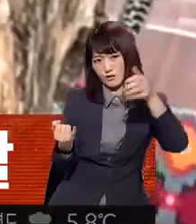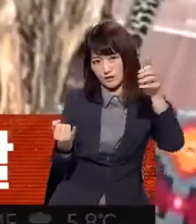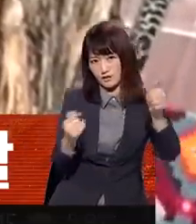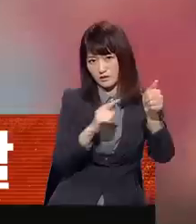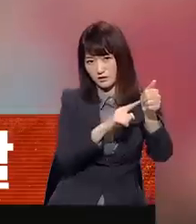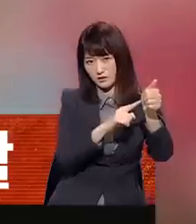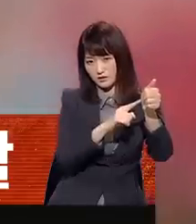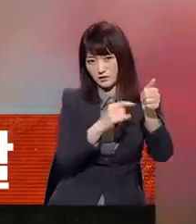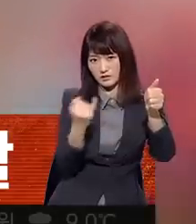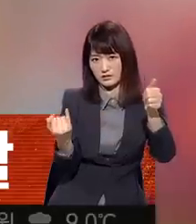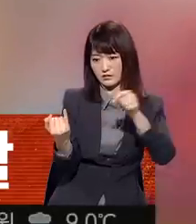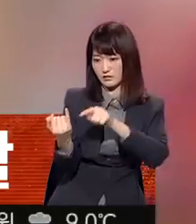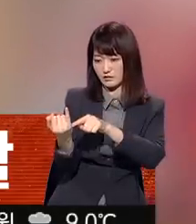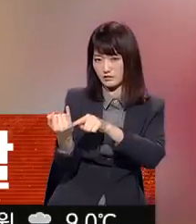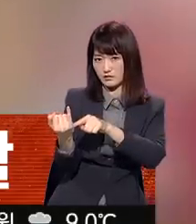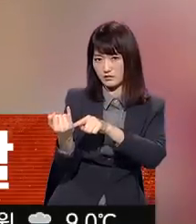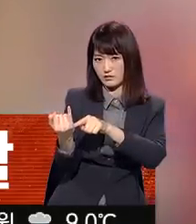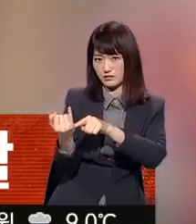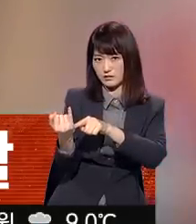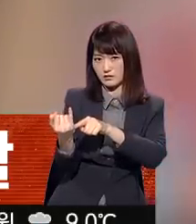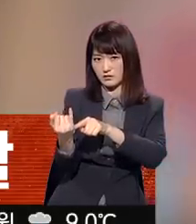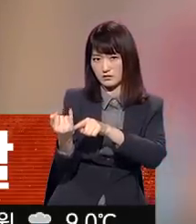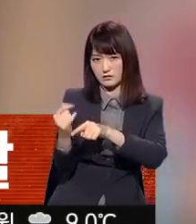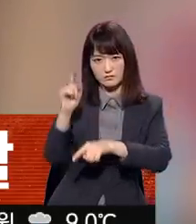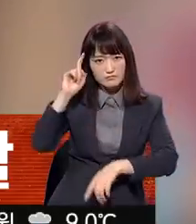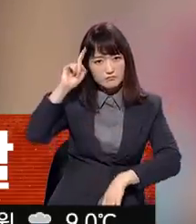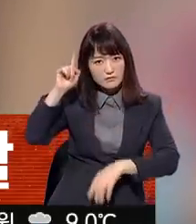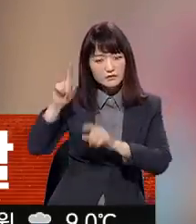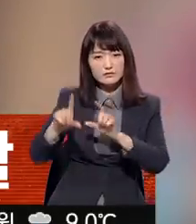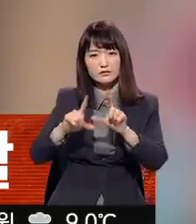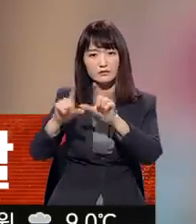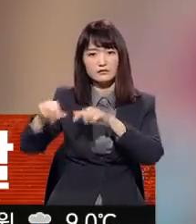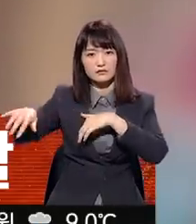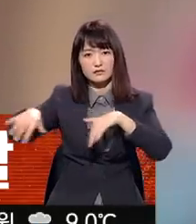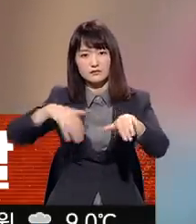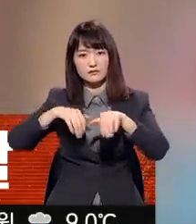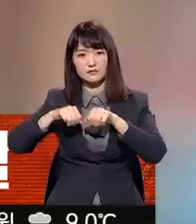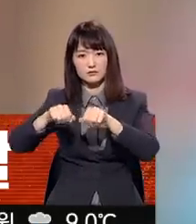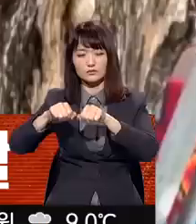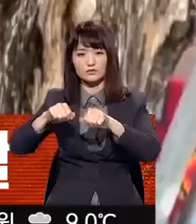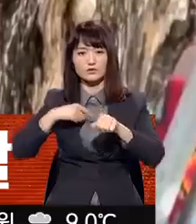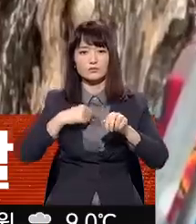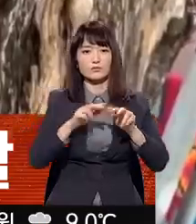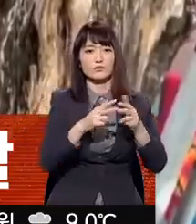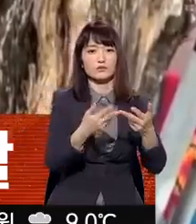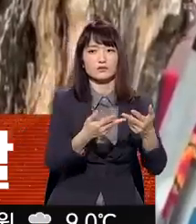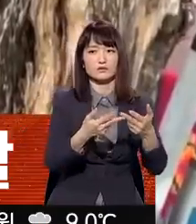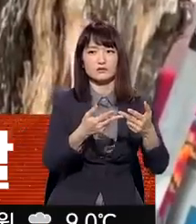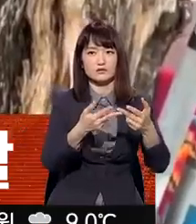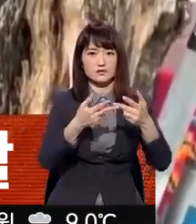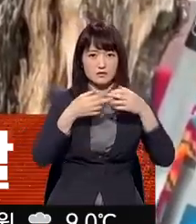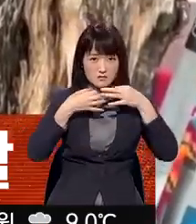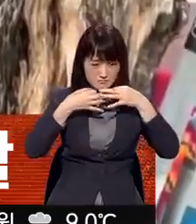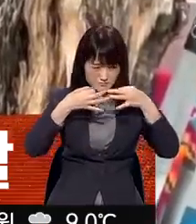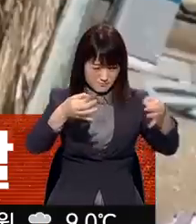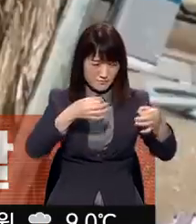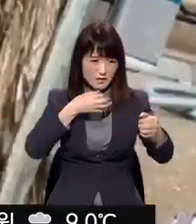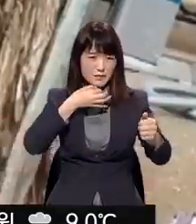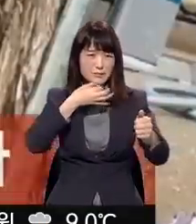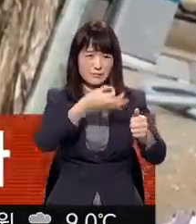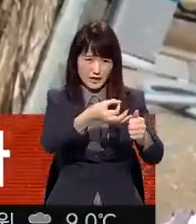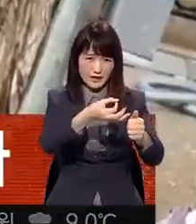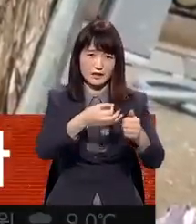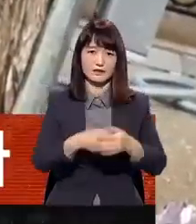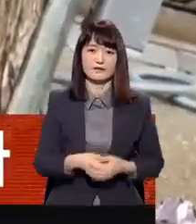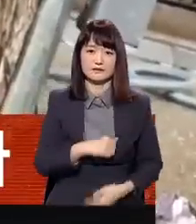남성은 이 여성이 갤러리 앞에서 열흘이나 지냈고 심지어 거리를 청소하던 본인에게 고함을 지르고 침을 뱉었다고